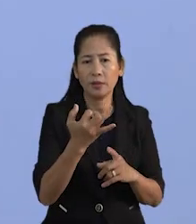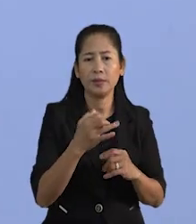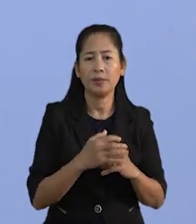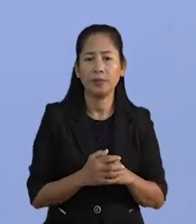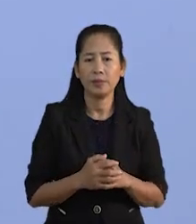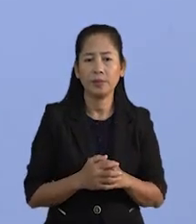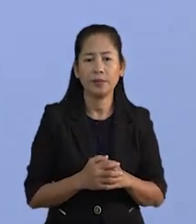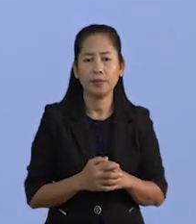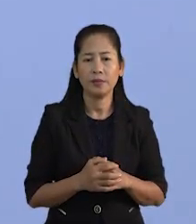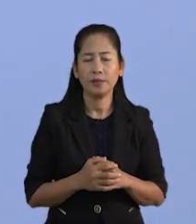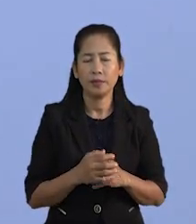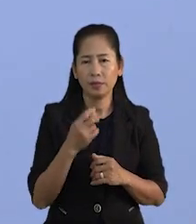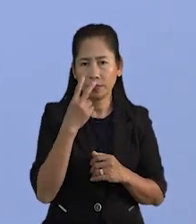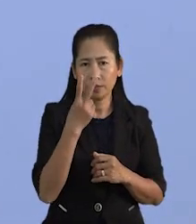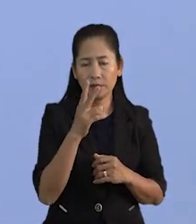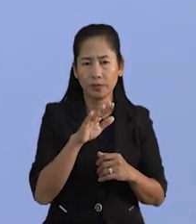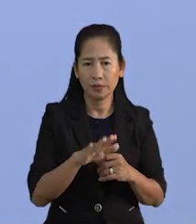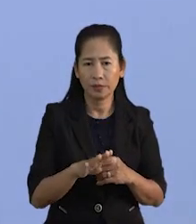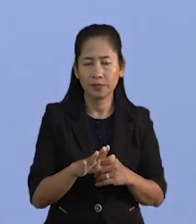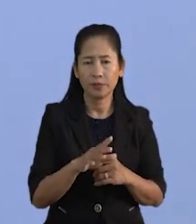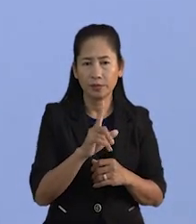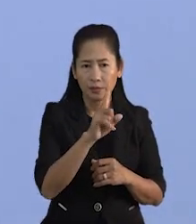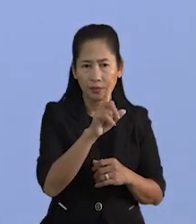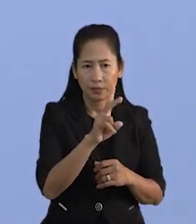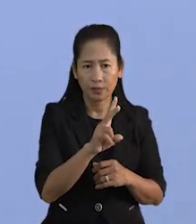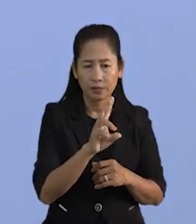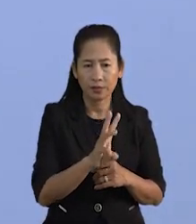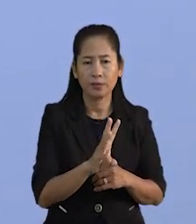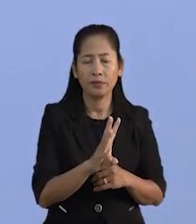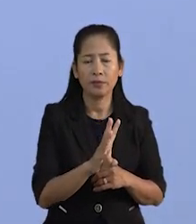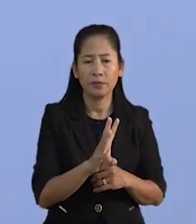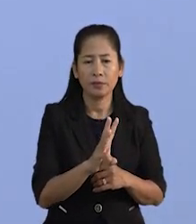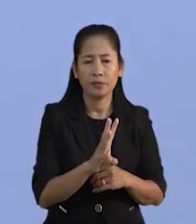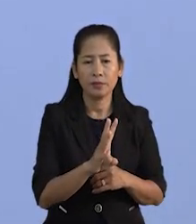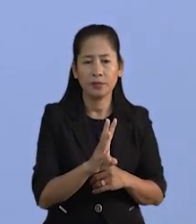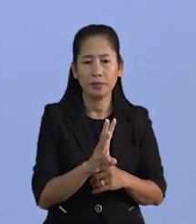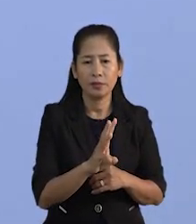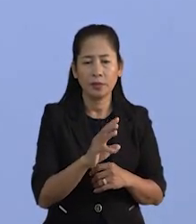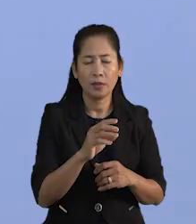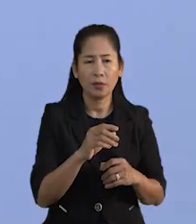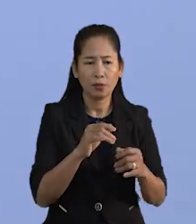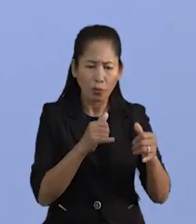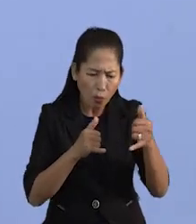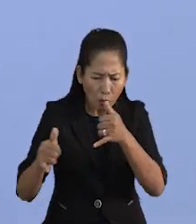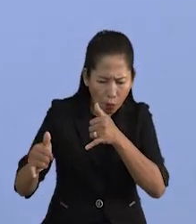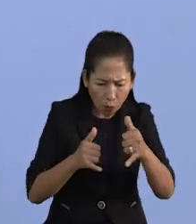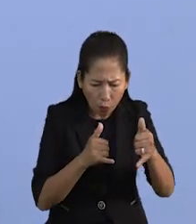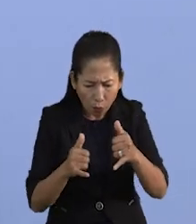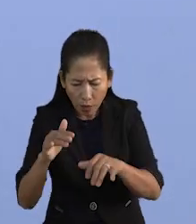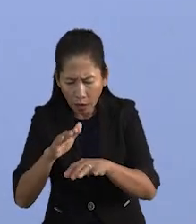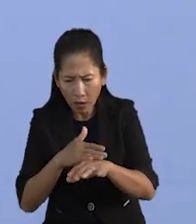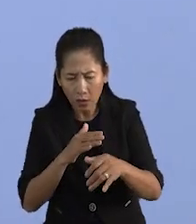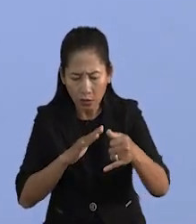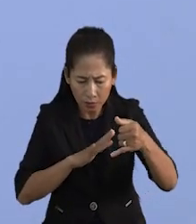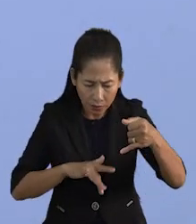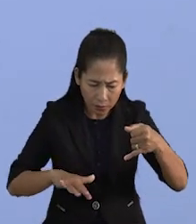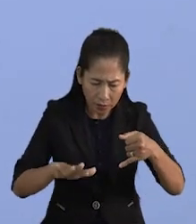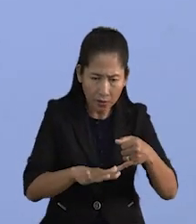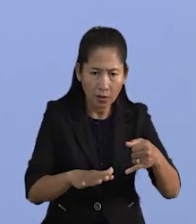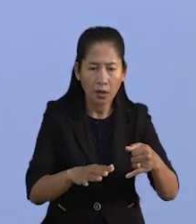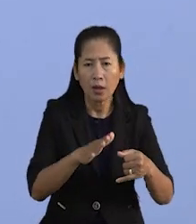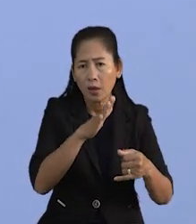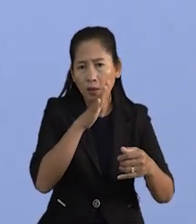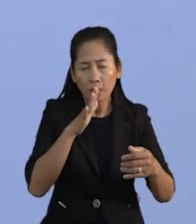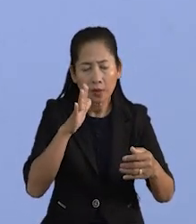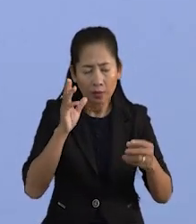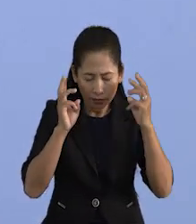7បាទកូនមើលយើងនៅសល់1 2 3បាទនៅសល់3ណាវារត់ឆ្លេះឆ្លាស់ហើយកូននៅមាត់ត្រពាំងមេ